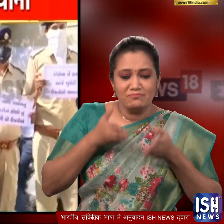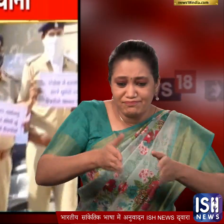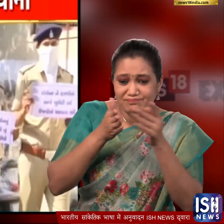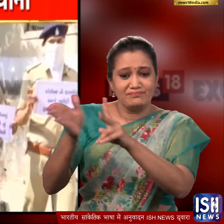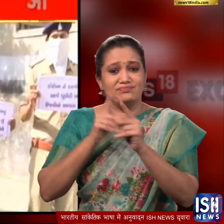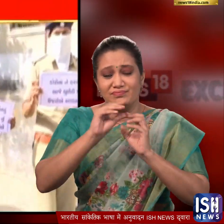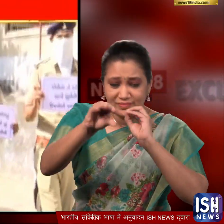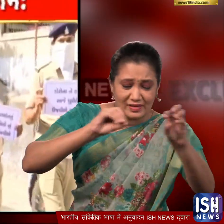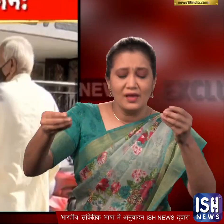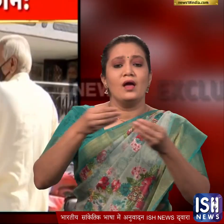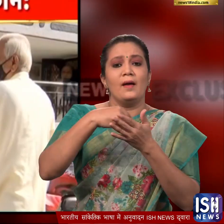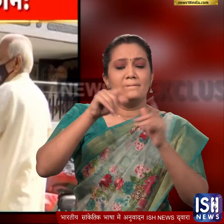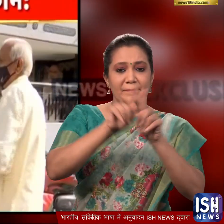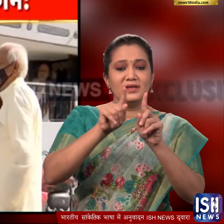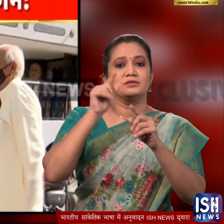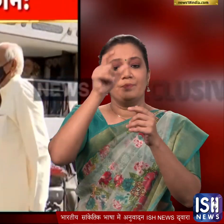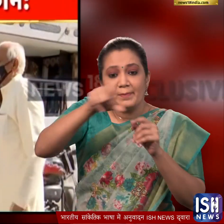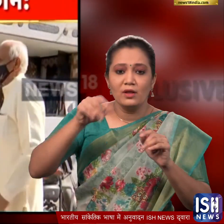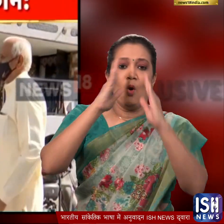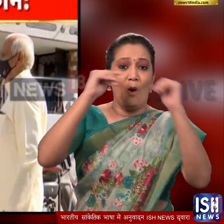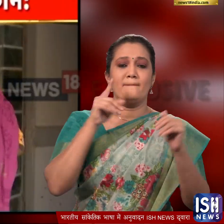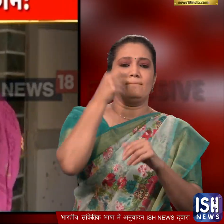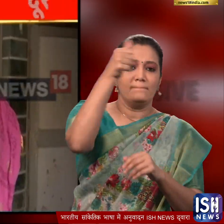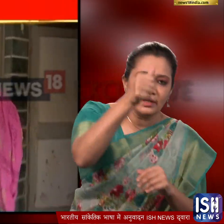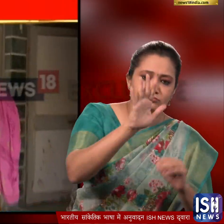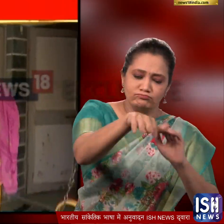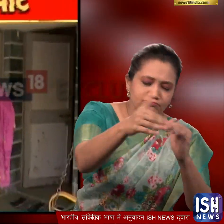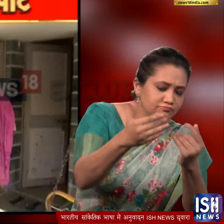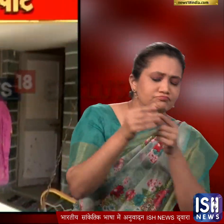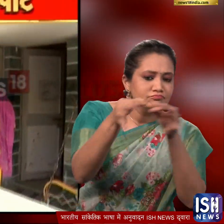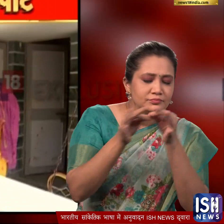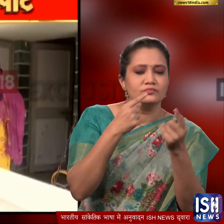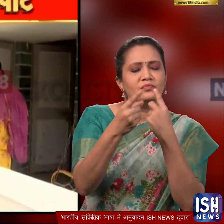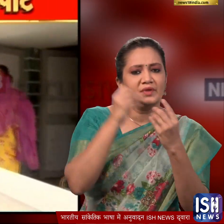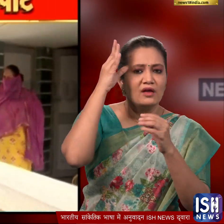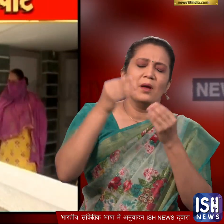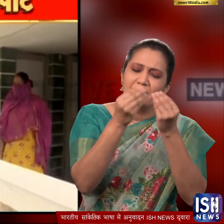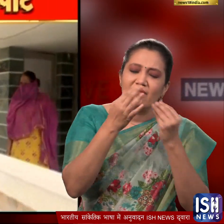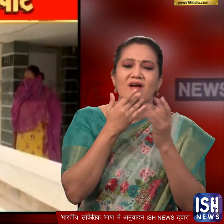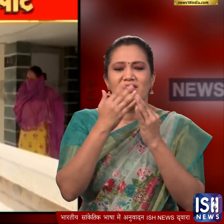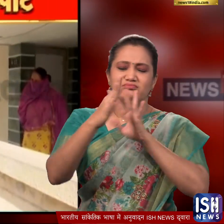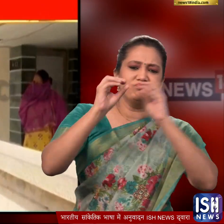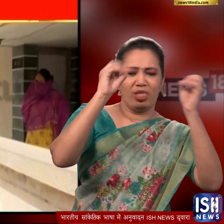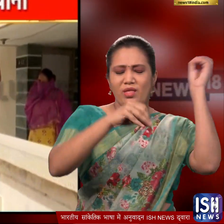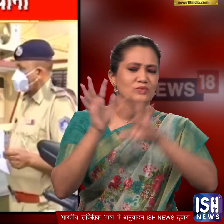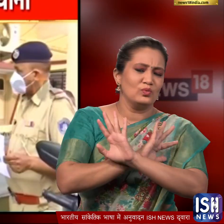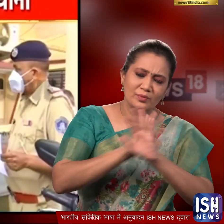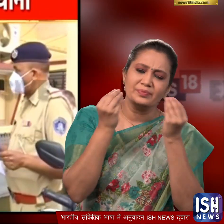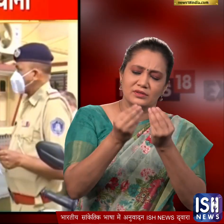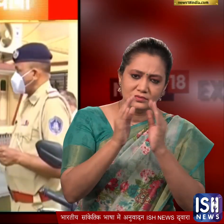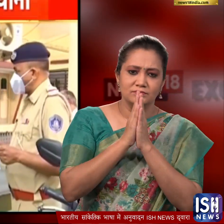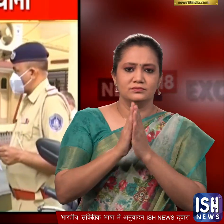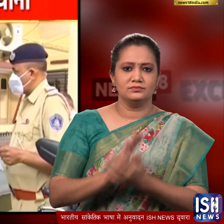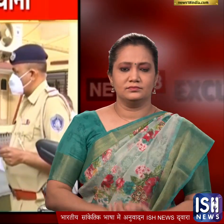न सिर्फ गली गली घूमे बल्कि कई घरों की घंटी बजाकर भी लोगों को बाहर बुलाया। उनसे होली पर रंगों से दूर रहने की गुजारिश की।